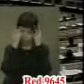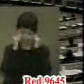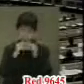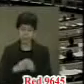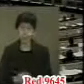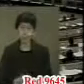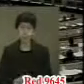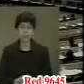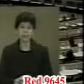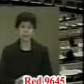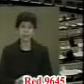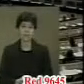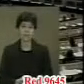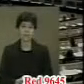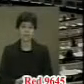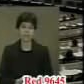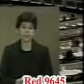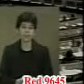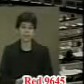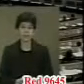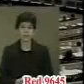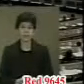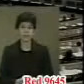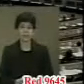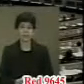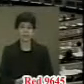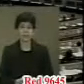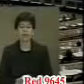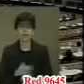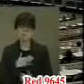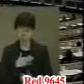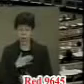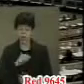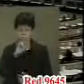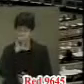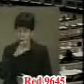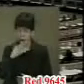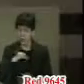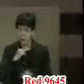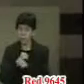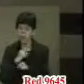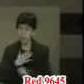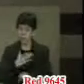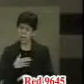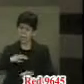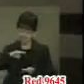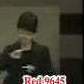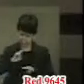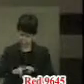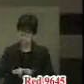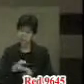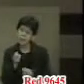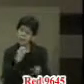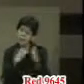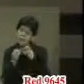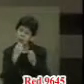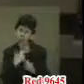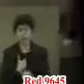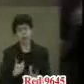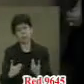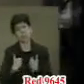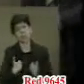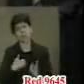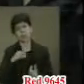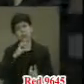ครับ ครับคือข้อสำคัญผมได้เรียนแต่งล้นแต่ต้นนะผมอยากจะนั่งฟังว่าไปแต่ไอ้การกล่าวห